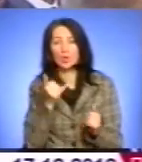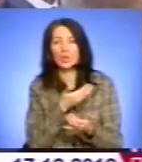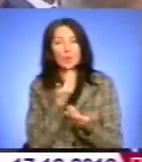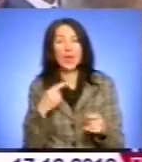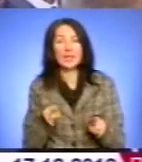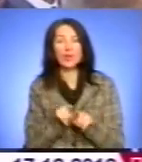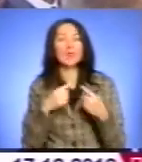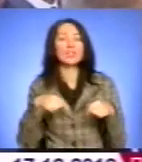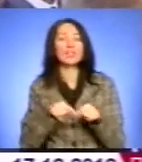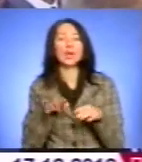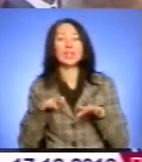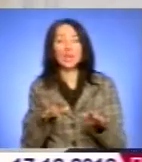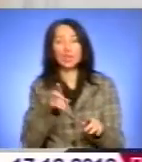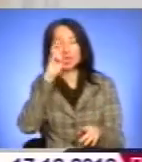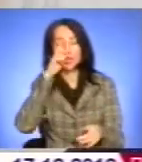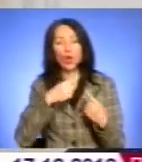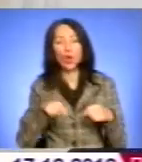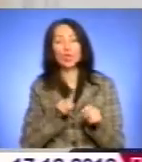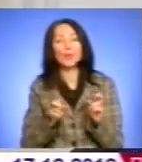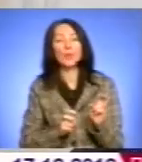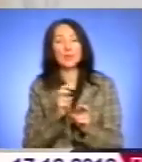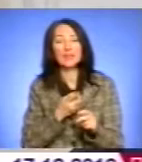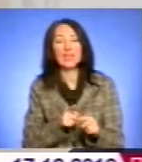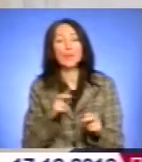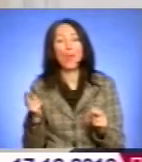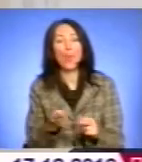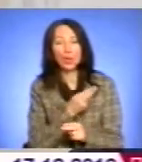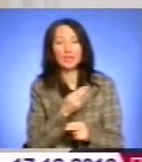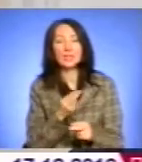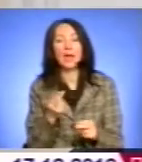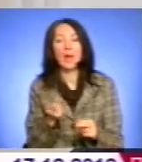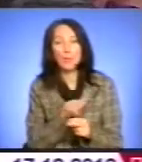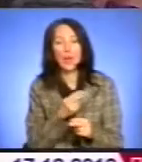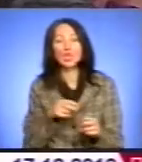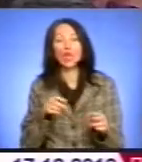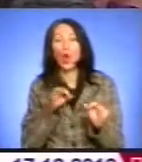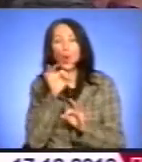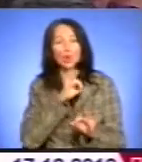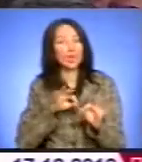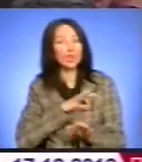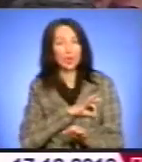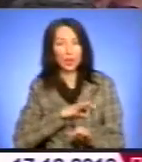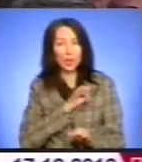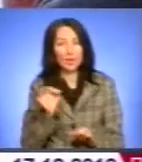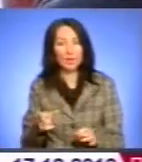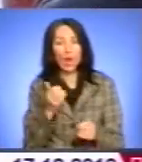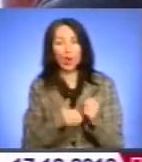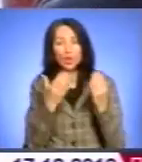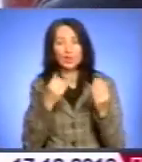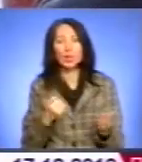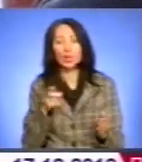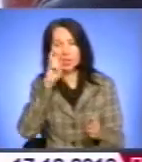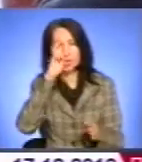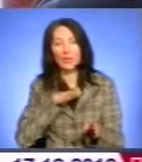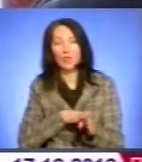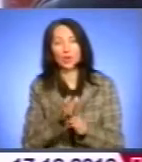діяльності державного органу чи підприємства, які б обходилися без консультації юриста. Щодня до Державної виконавчої служби